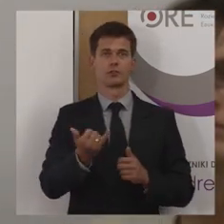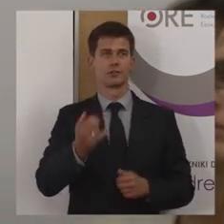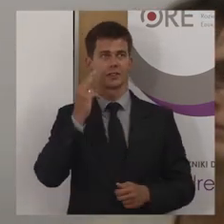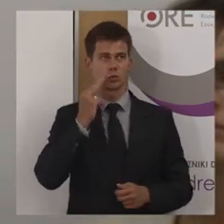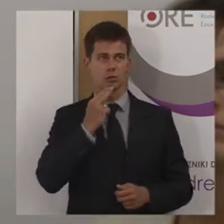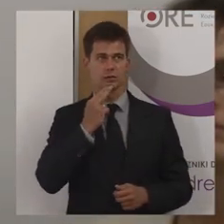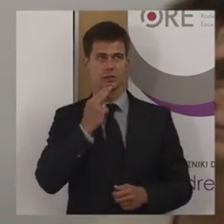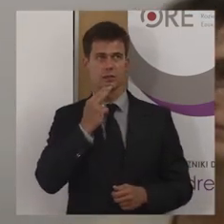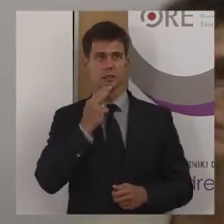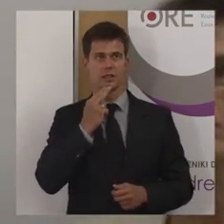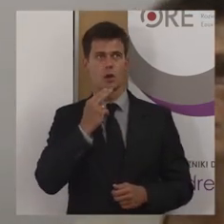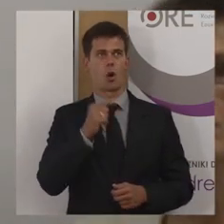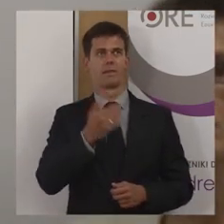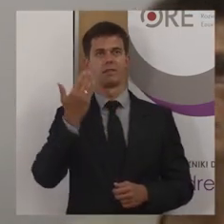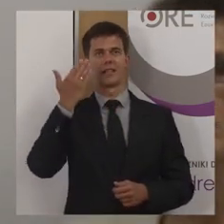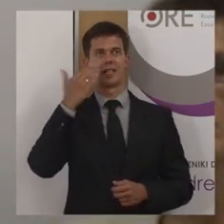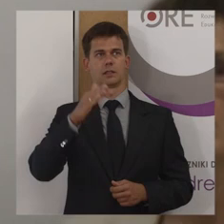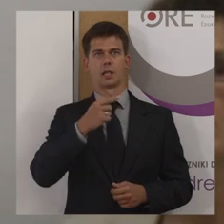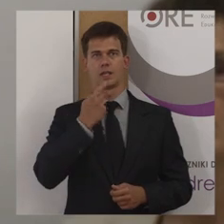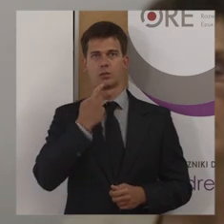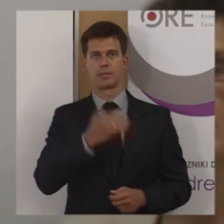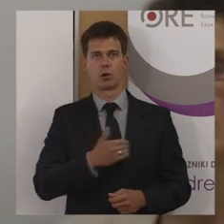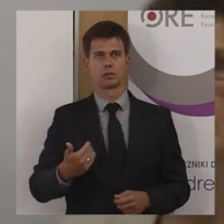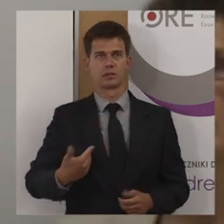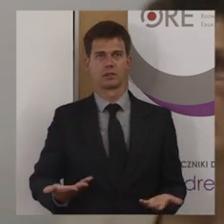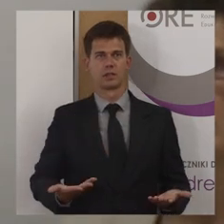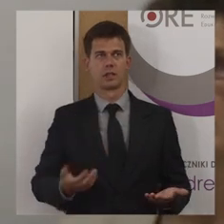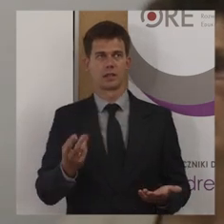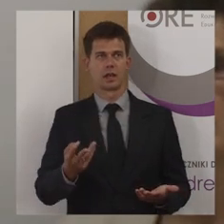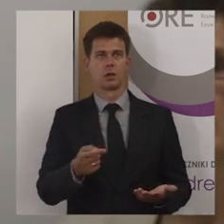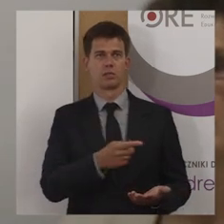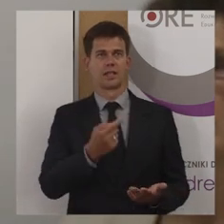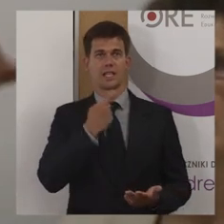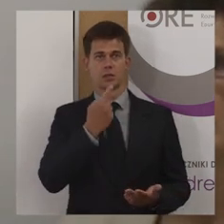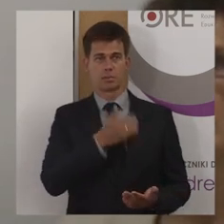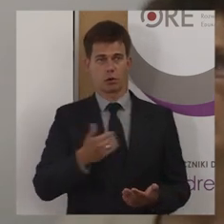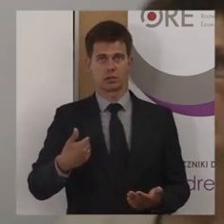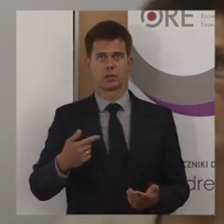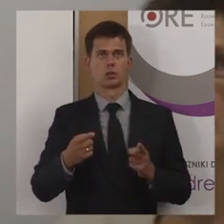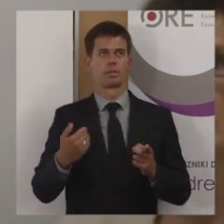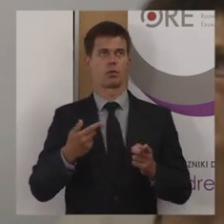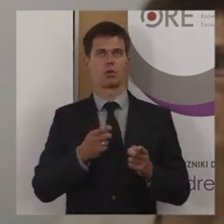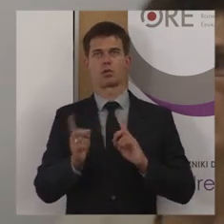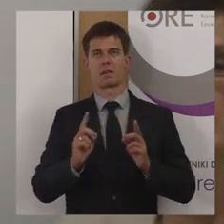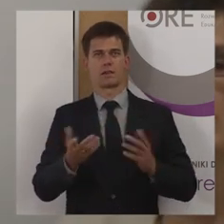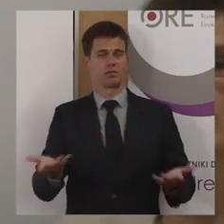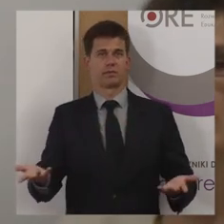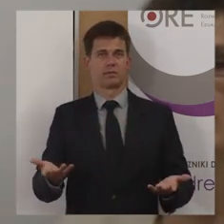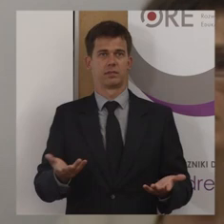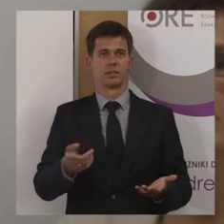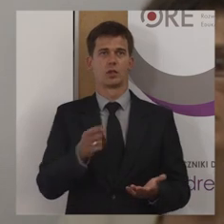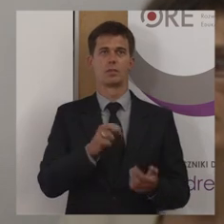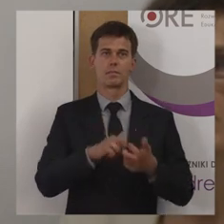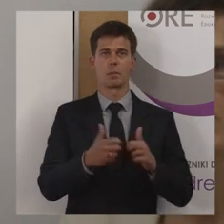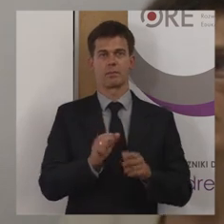rodzin rodziców głuchych nie znają często języka polskiego. Dla nich język polski jest językiem obcym. Rozmawialiśmy o tym z panem Cuberem tutaj właśnie i to jest też problem